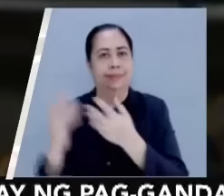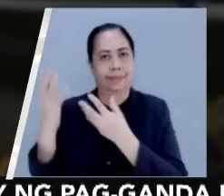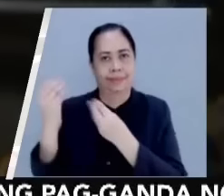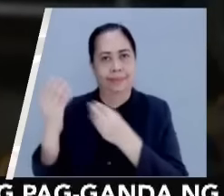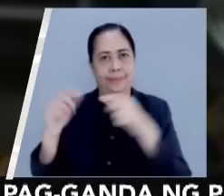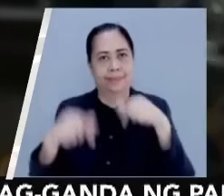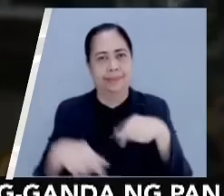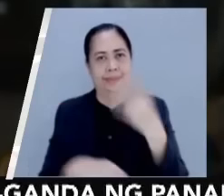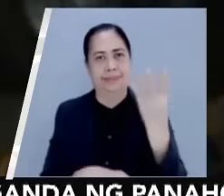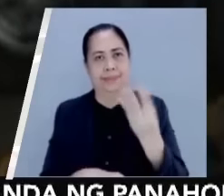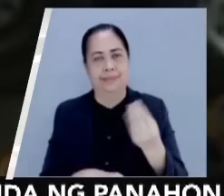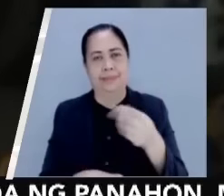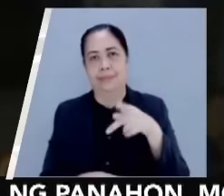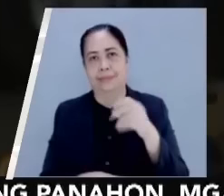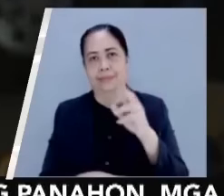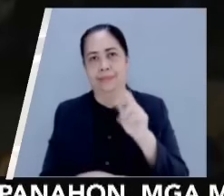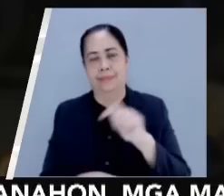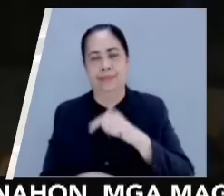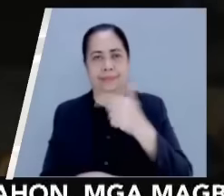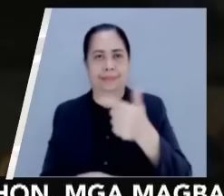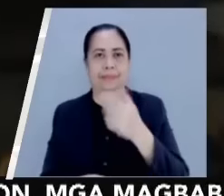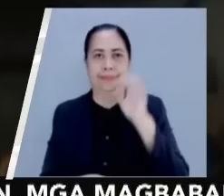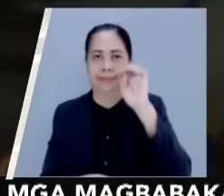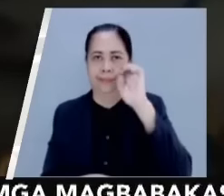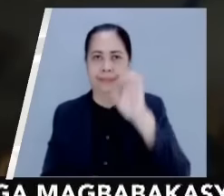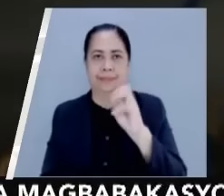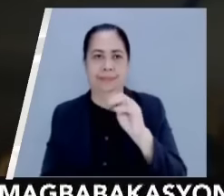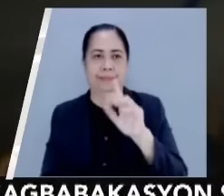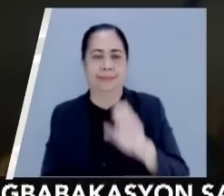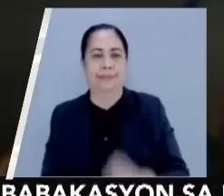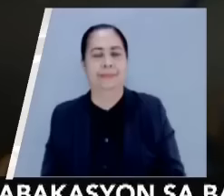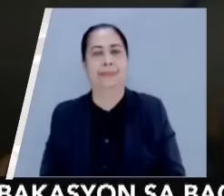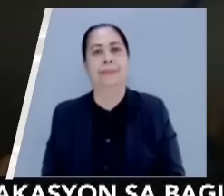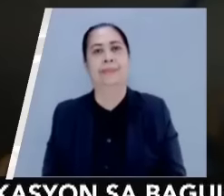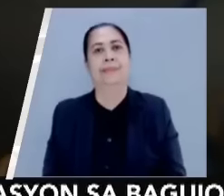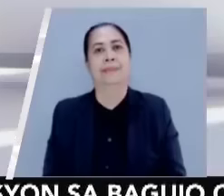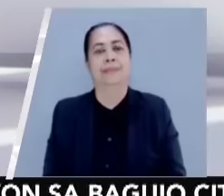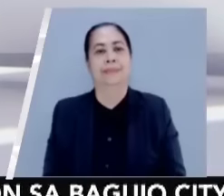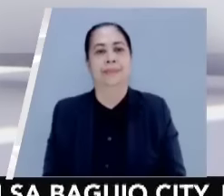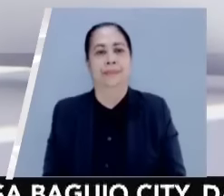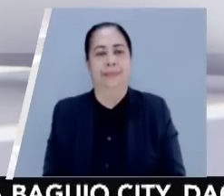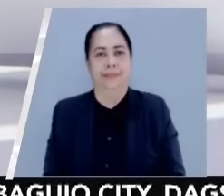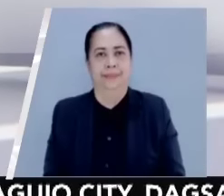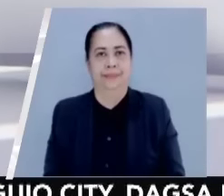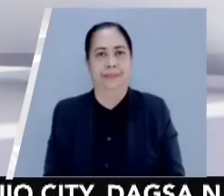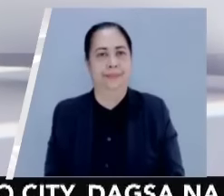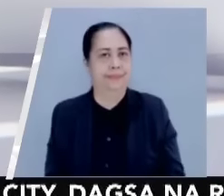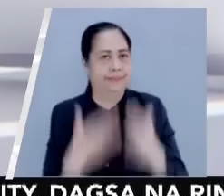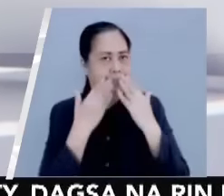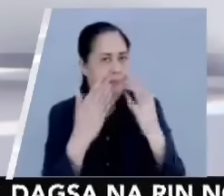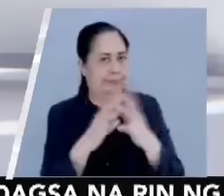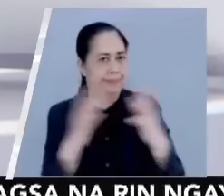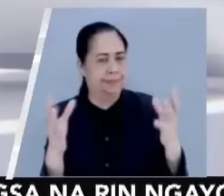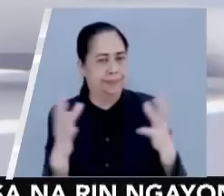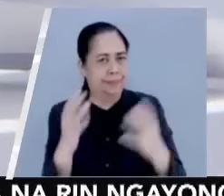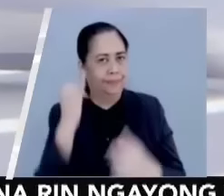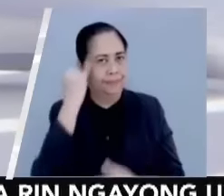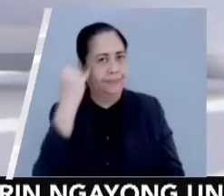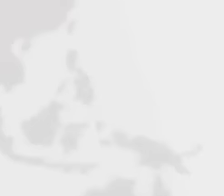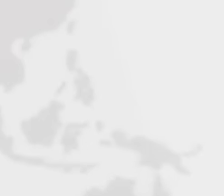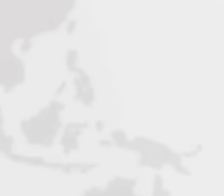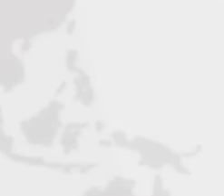Batangas Port. Balik muna sa inyo, Emil. Maraming salamat, JP Soriano.